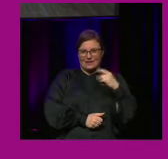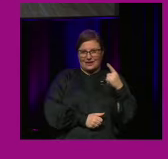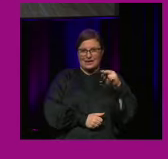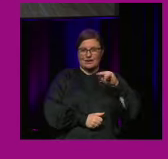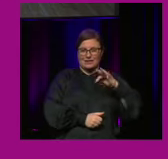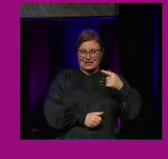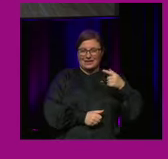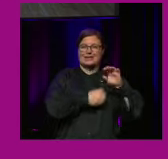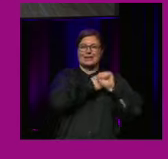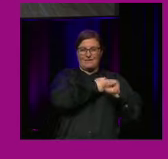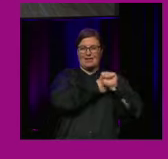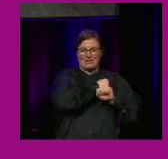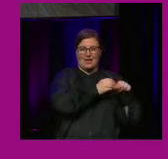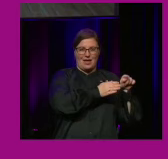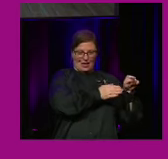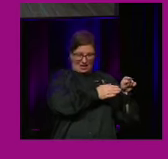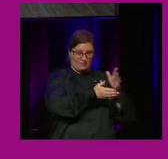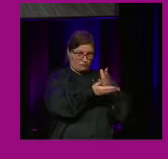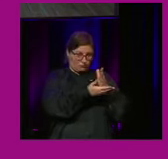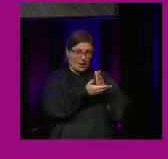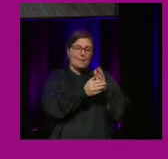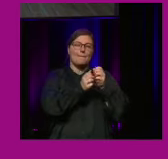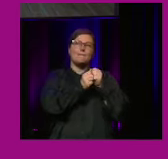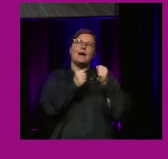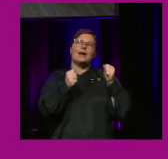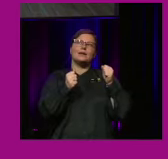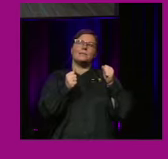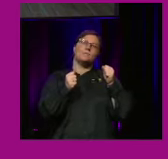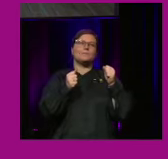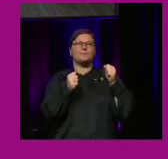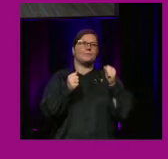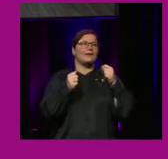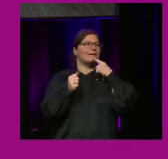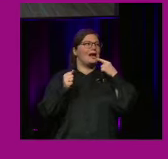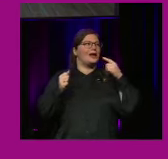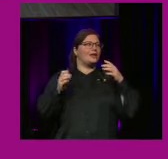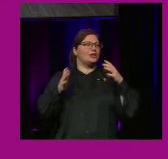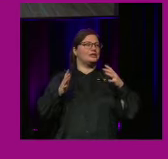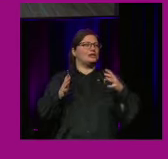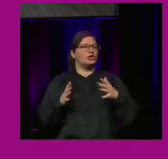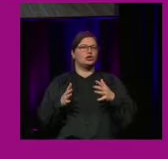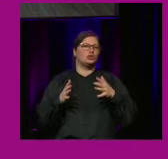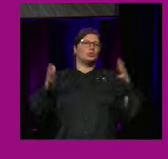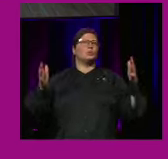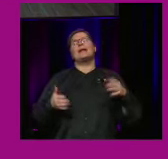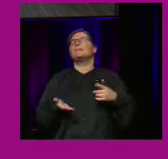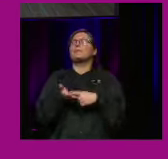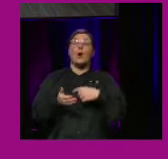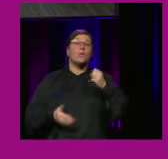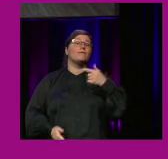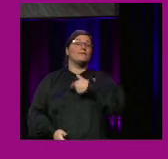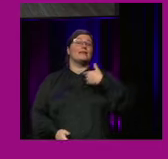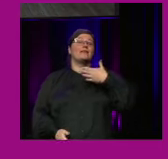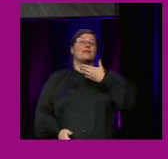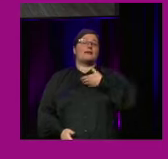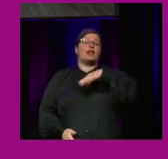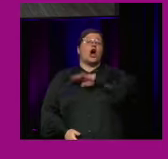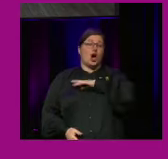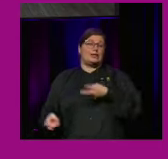Men den stora rätt, om man ska behålla en demokrati här i